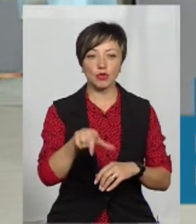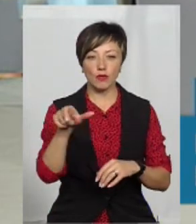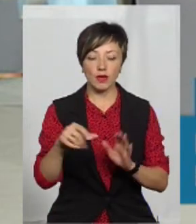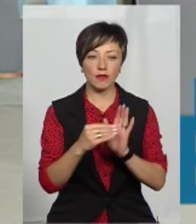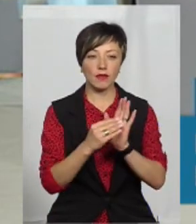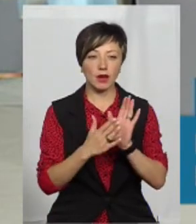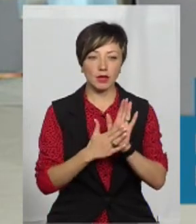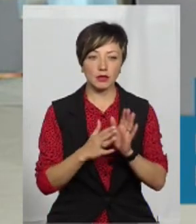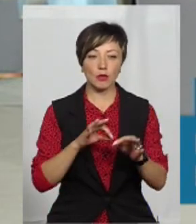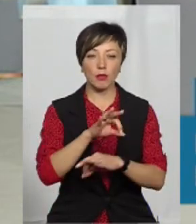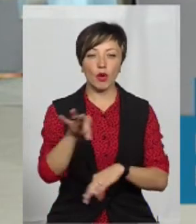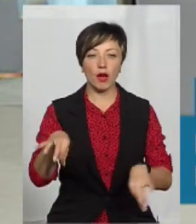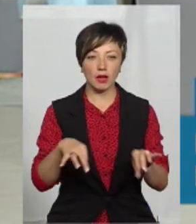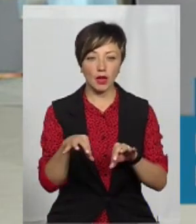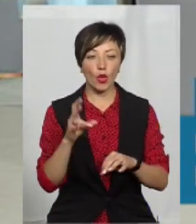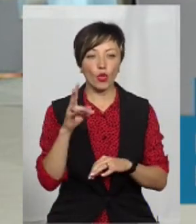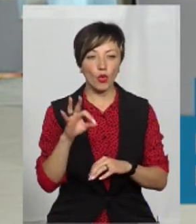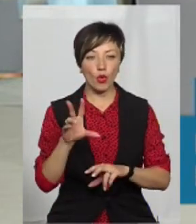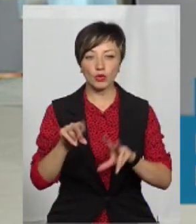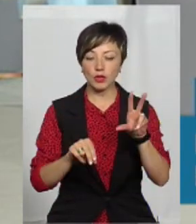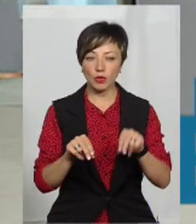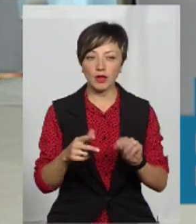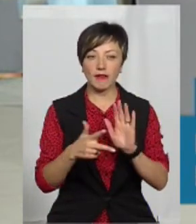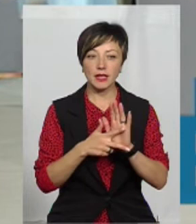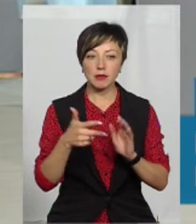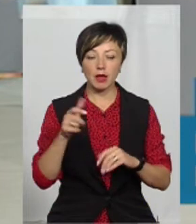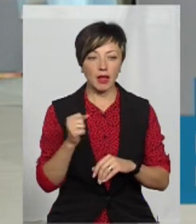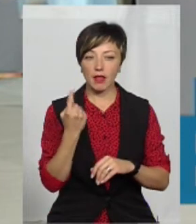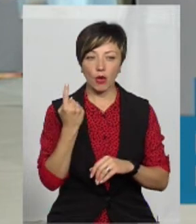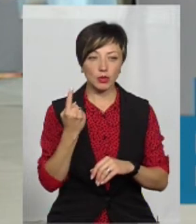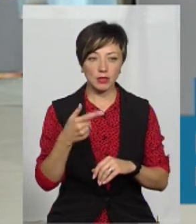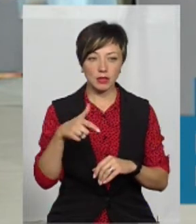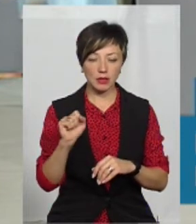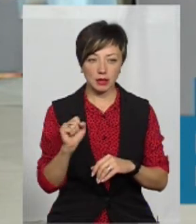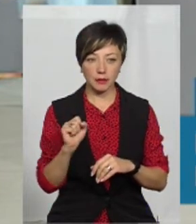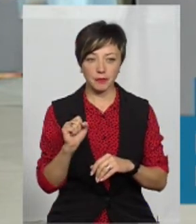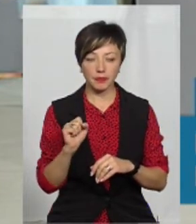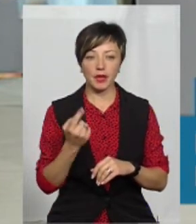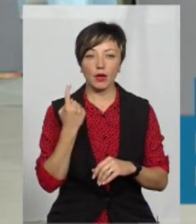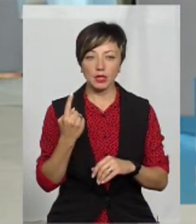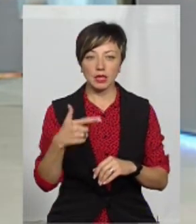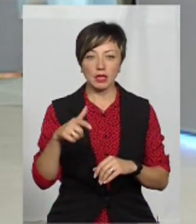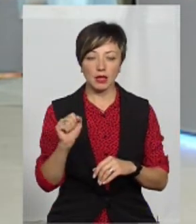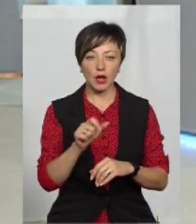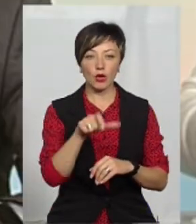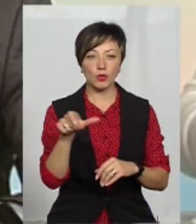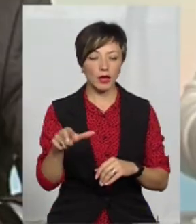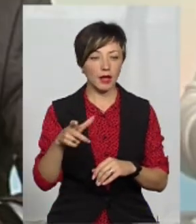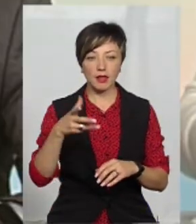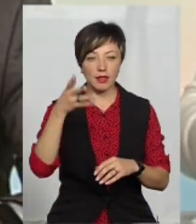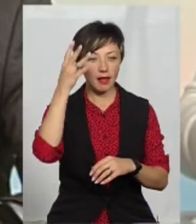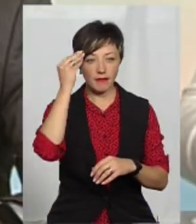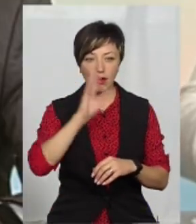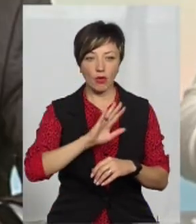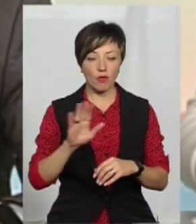вказано в проєкті. Но це розраховано на 8 гектар, не на 1 гектар. Тобто на 1 гектар людей не